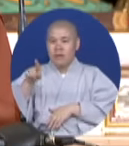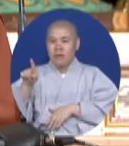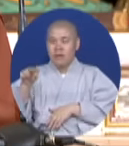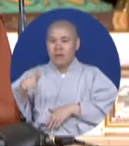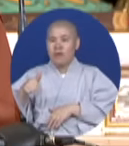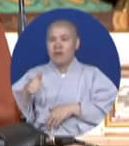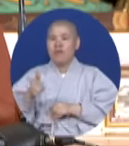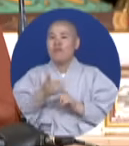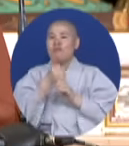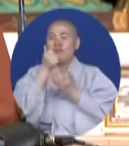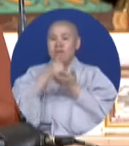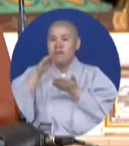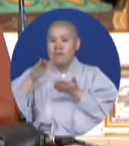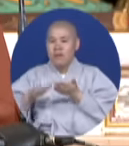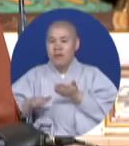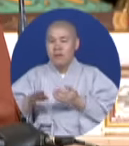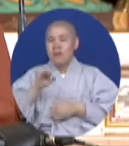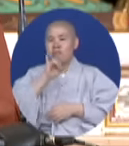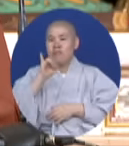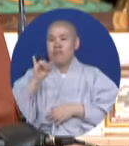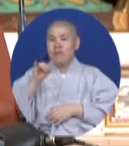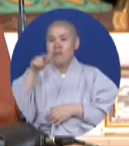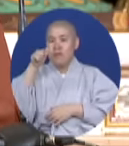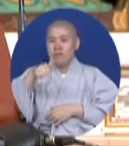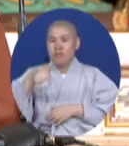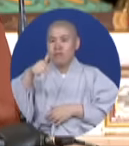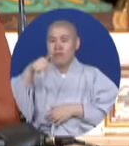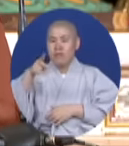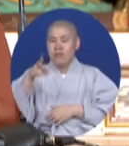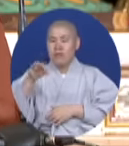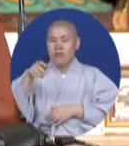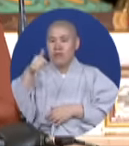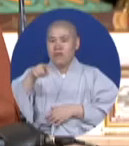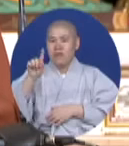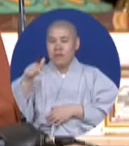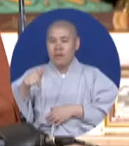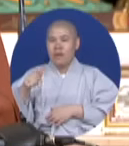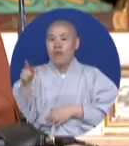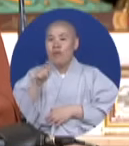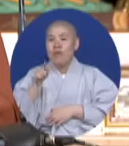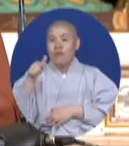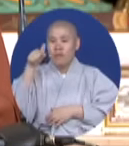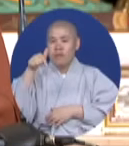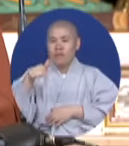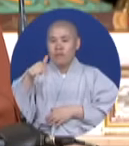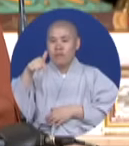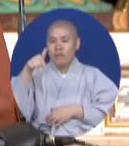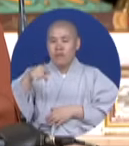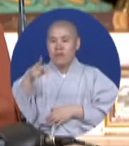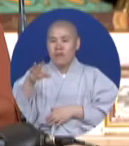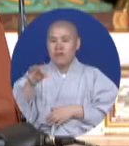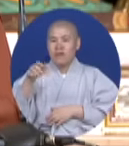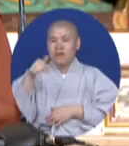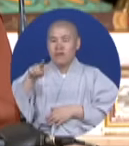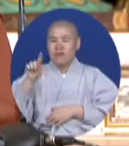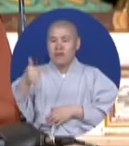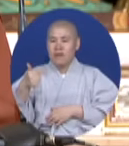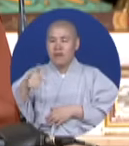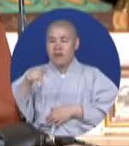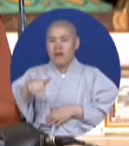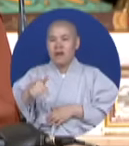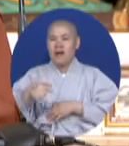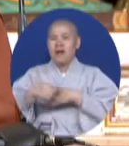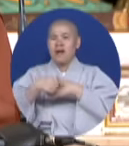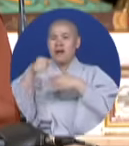깨닫는 걸 비구경각이라고 한단 말이죠. 그런데 어떤 게 구경각이냐 자기 마음의 근원을